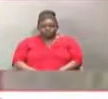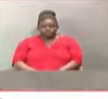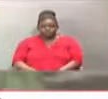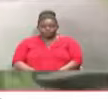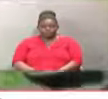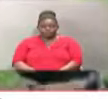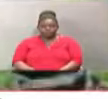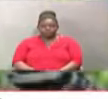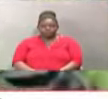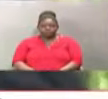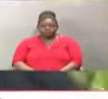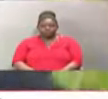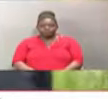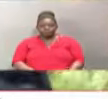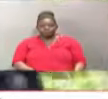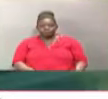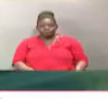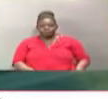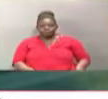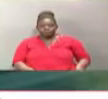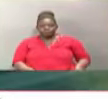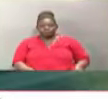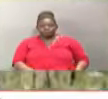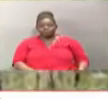Bagamba nti okutambula kulaba